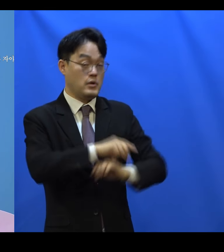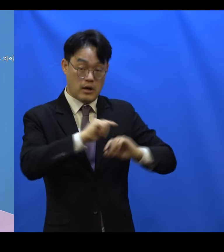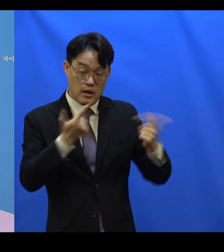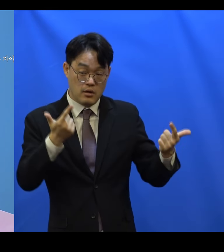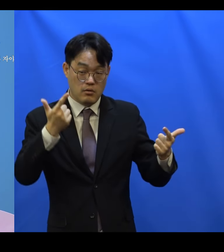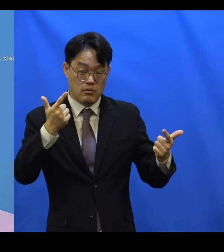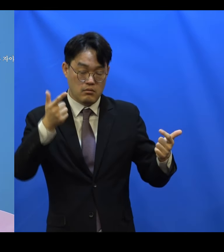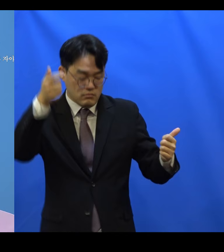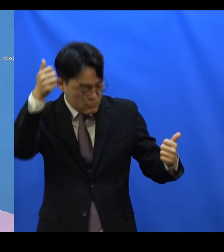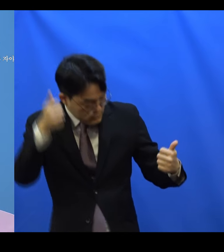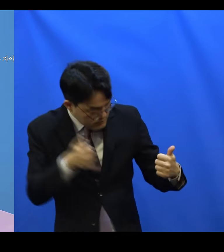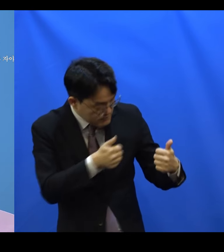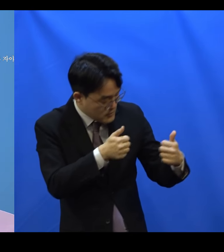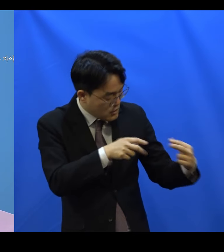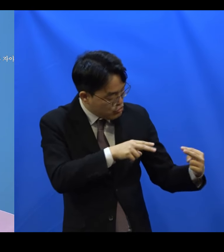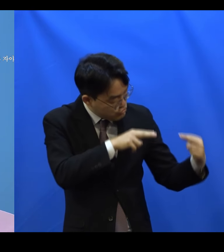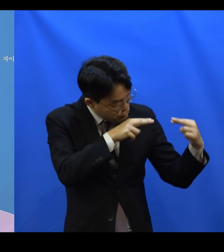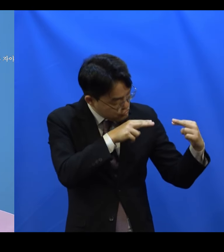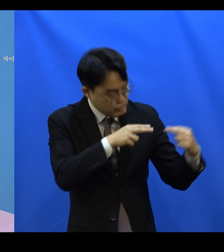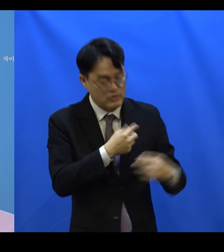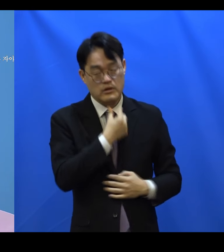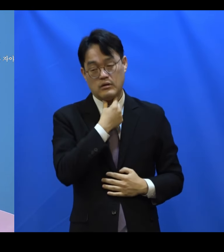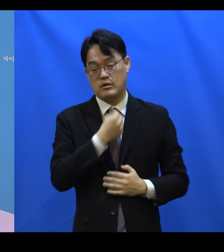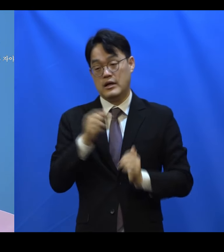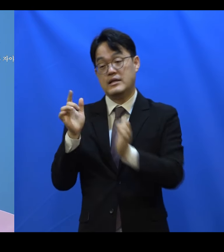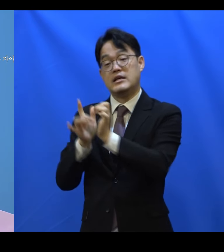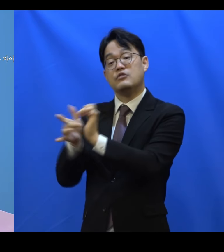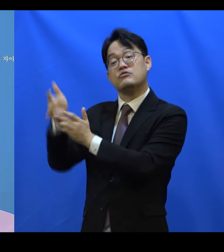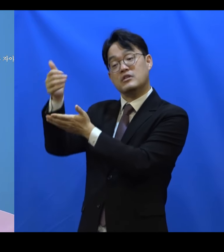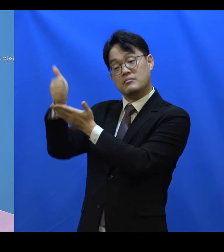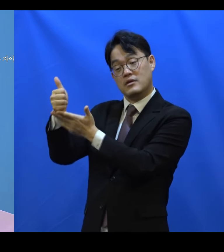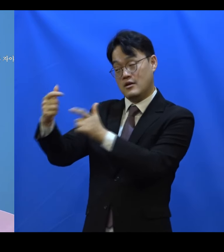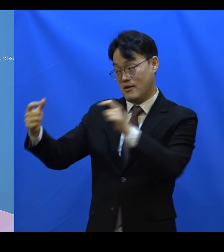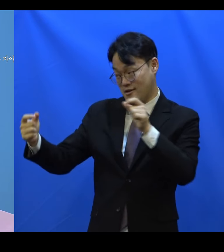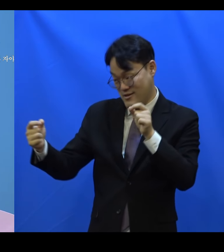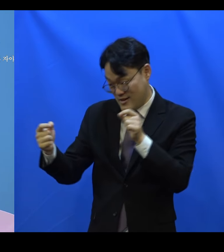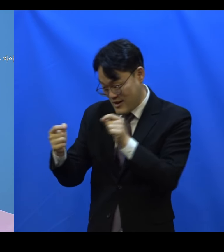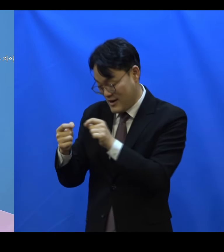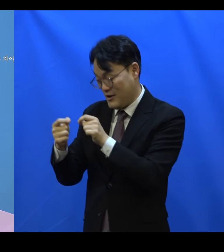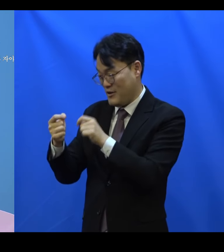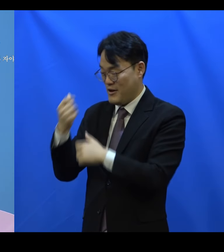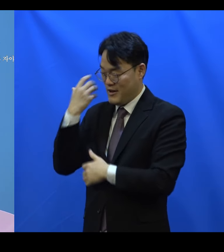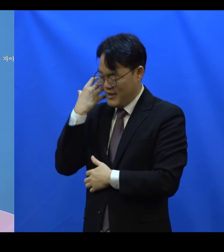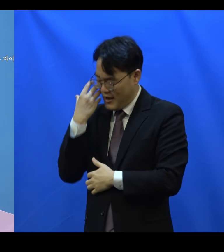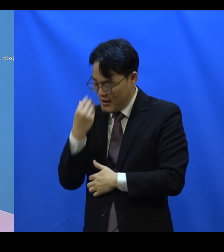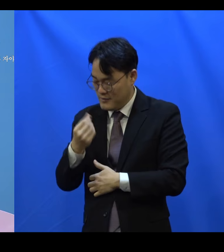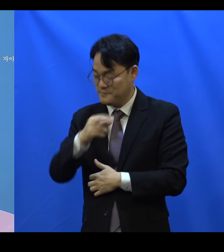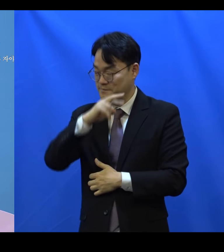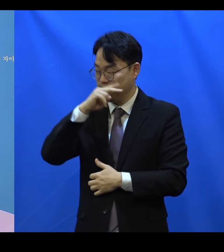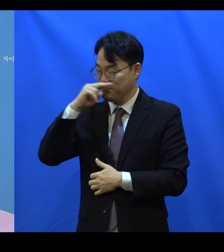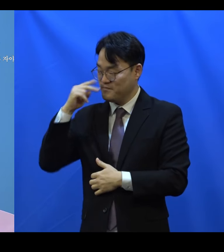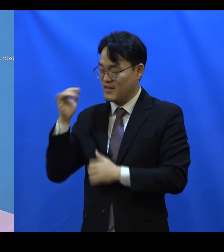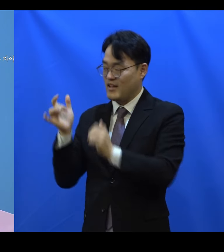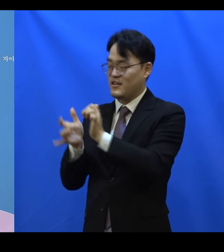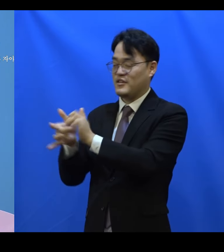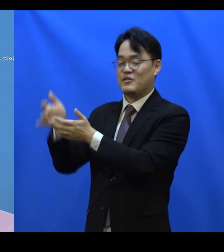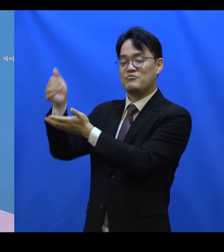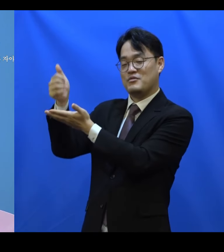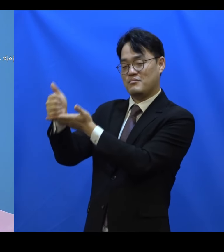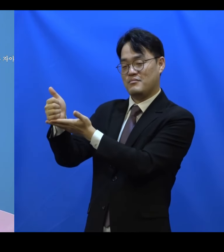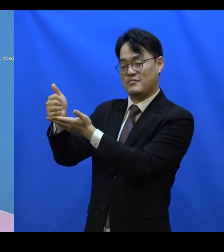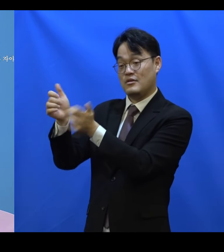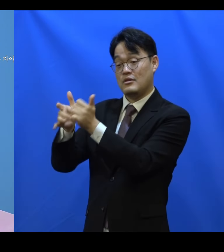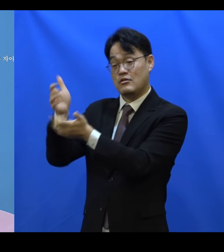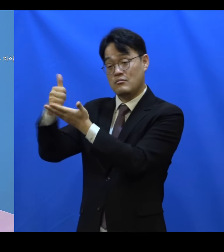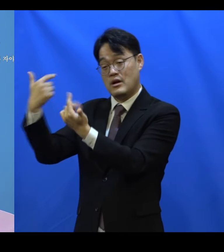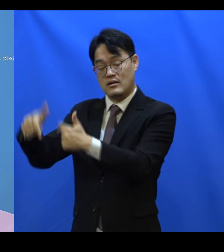괜찮아요. 다가갈수록 빠져드는 분. 그 주님은 언제나 나에게로 오라고 하신 거죠. 높은 곳에